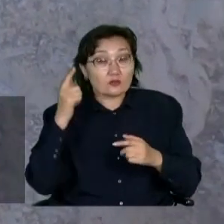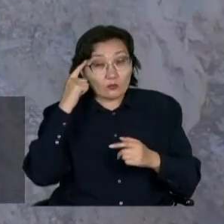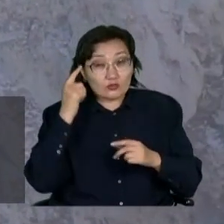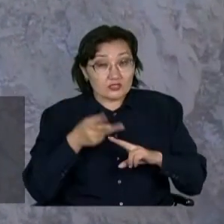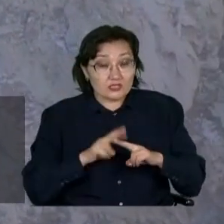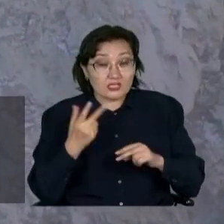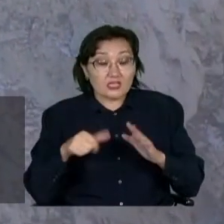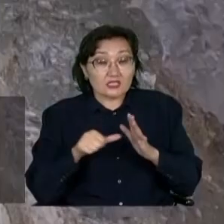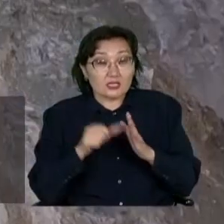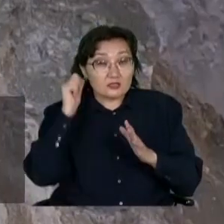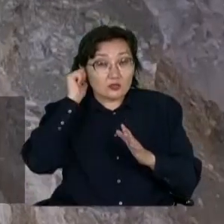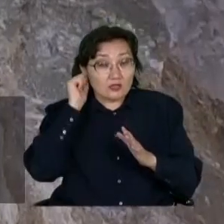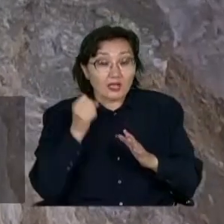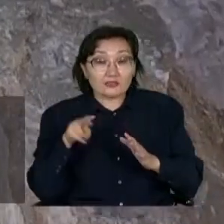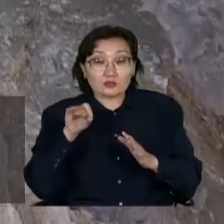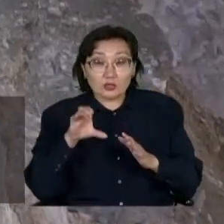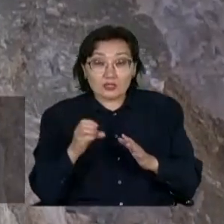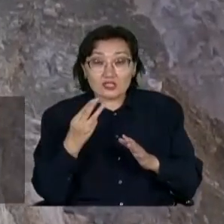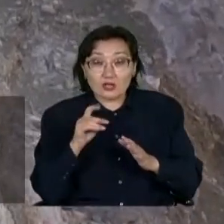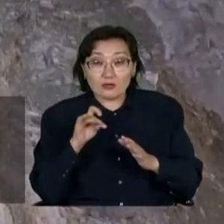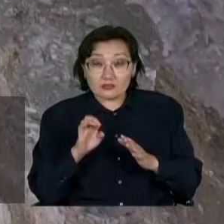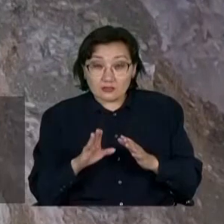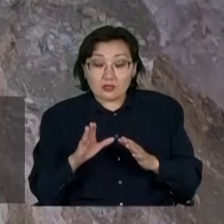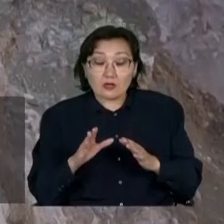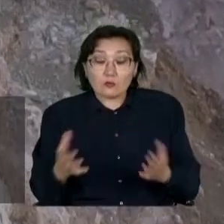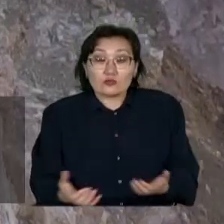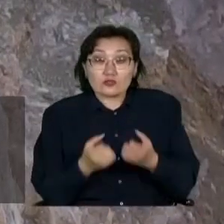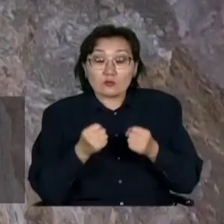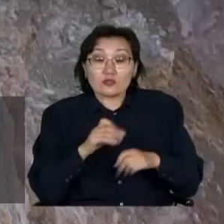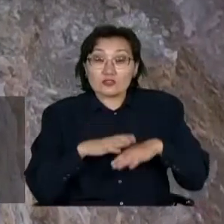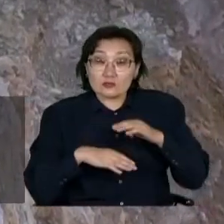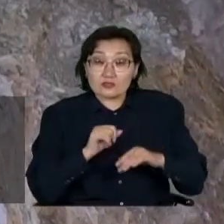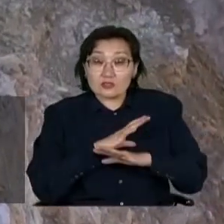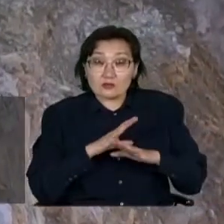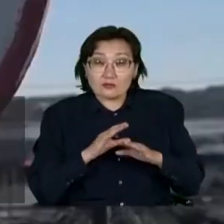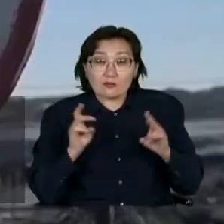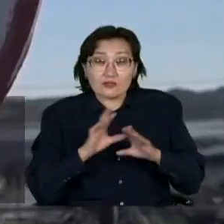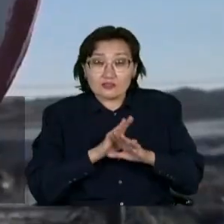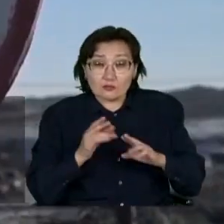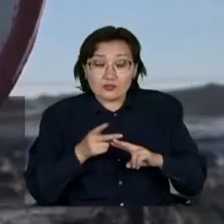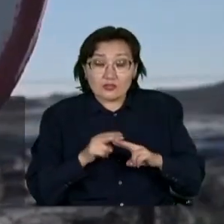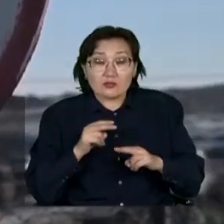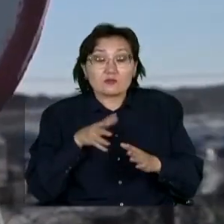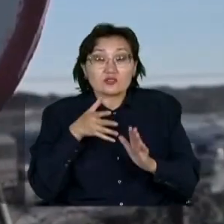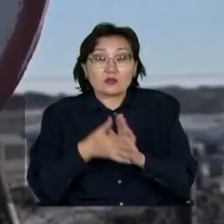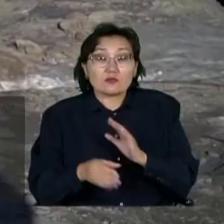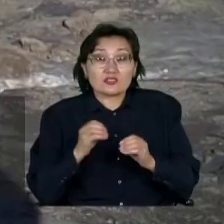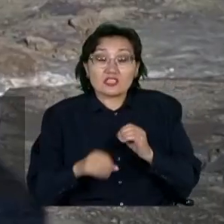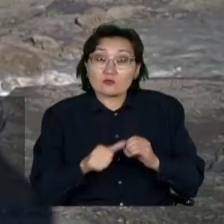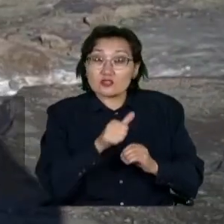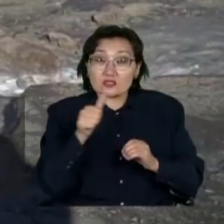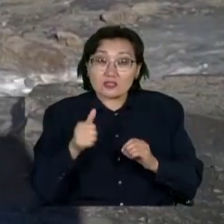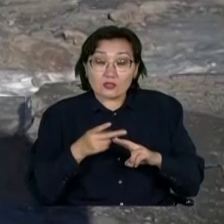это 36-летний Айдос Шаймерден. Его извлекали вручную, чтобы не повредить. На это ушло почти 10 часов. Об